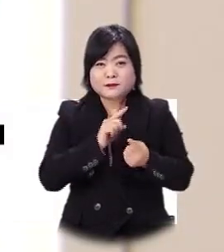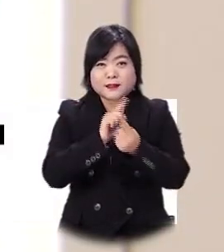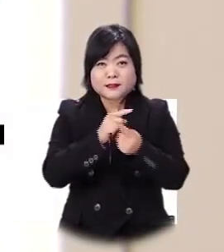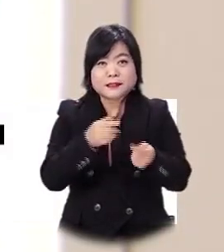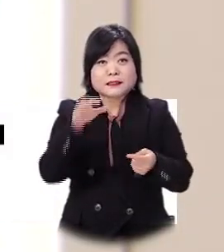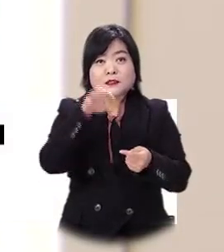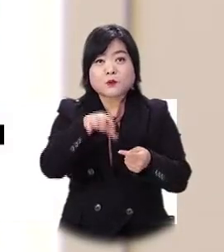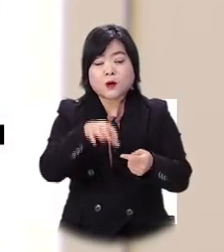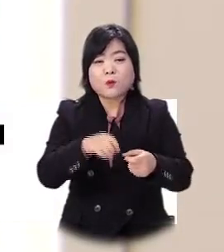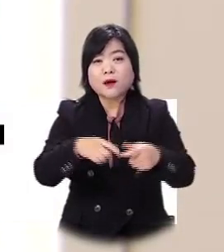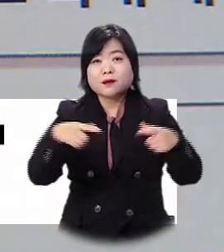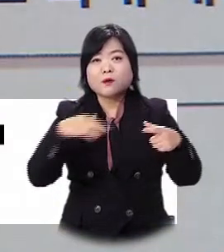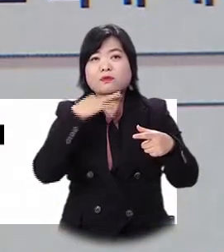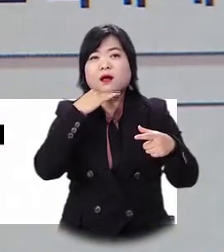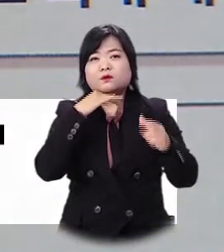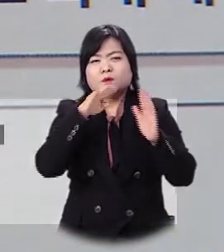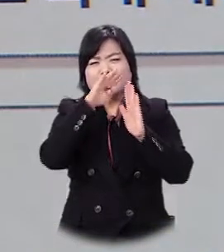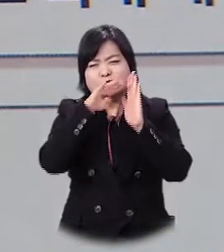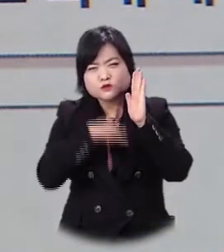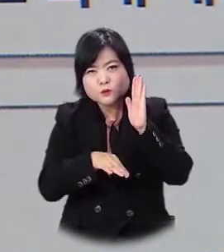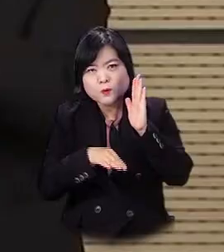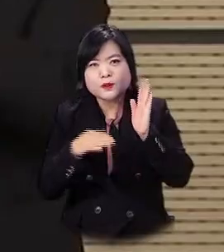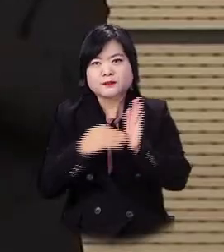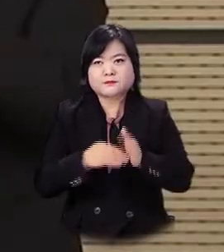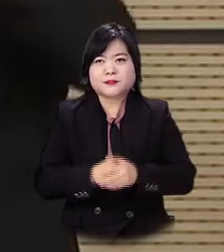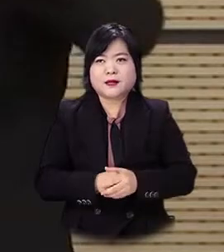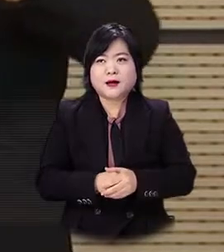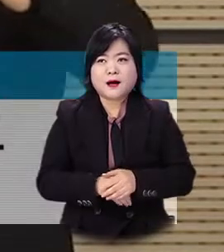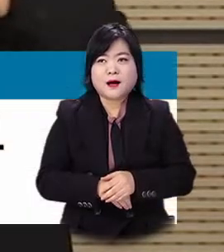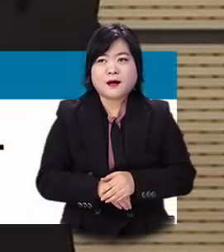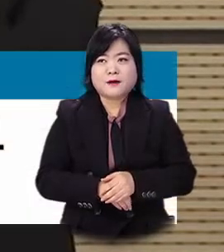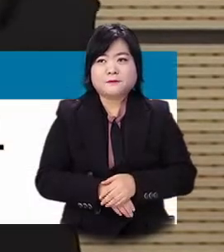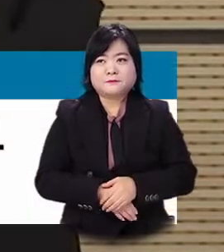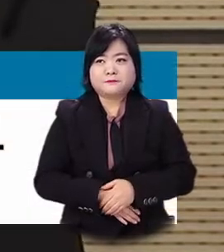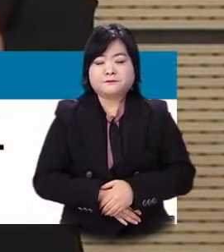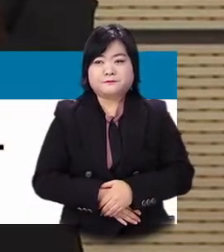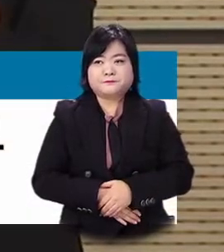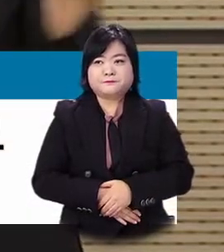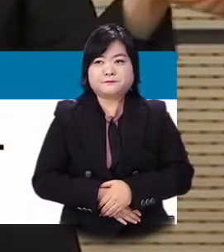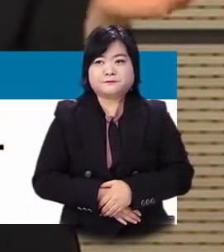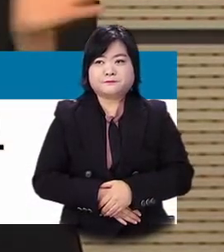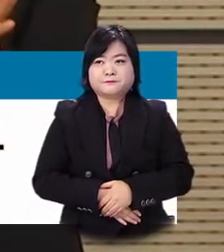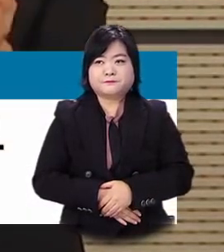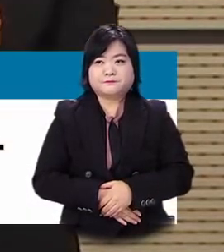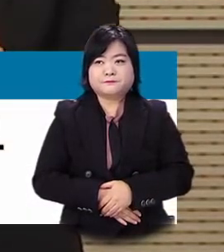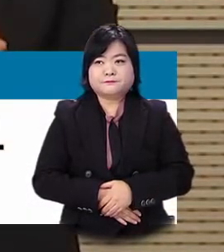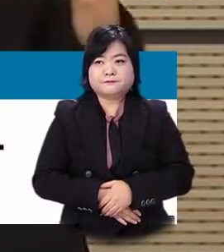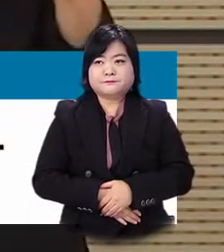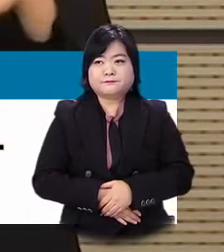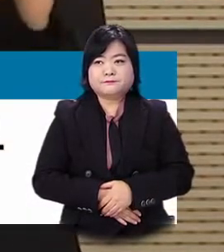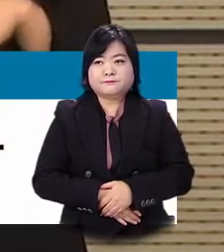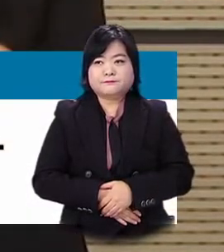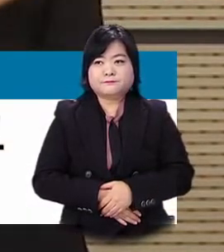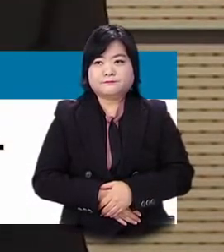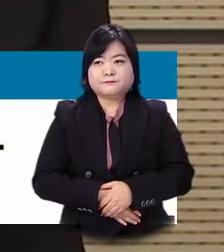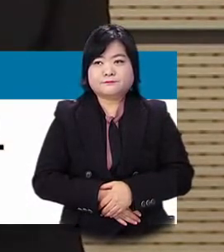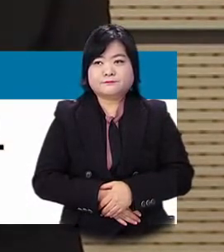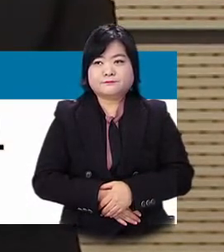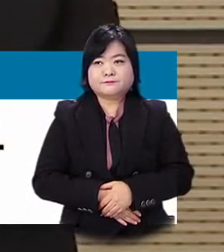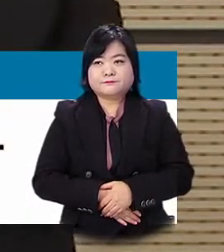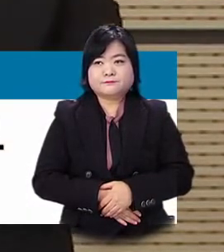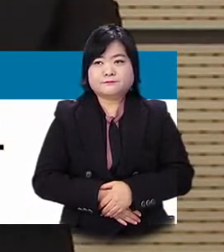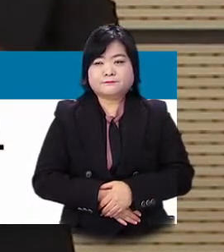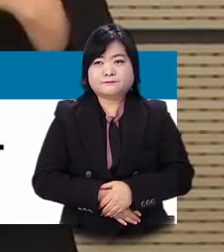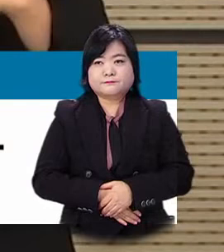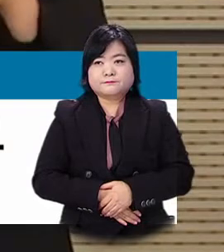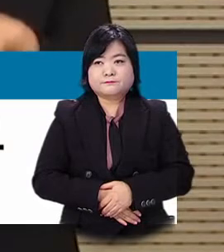확대하고 대상 연령도 낮추도록 했습니다. 앞으로는 요양병원과 노인 요양시설에서도 가능하도록 하고